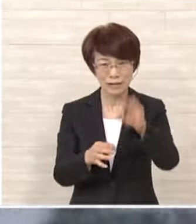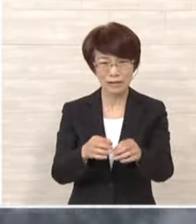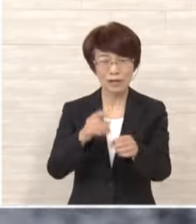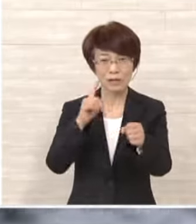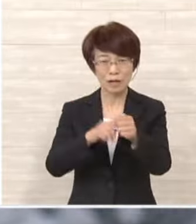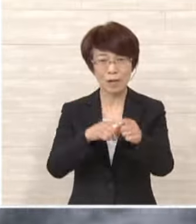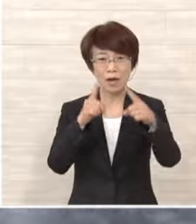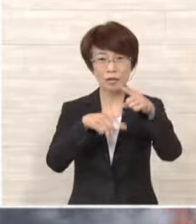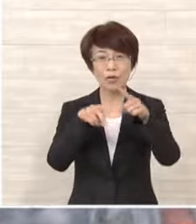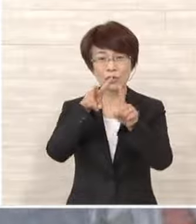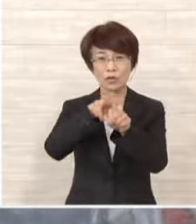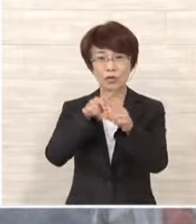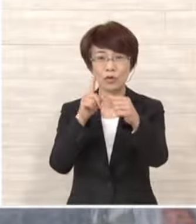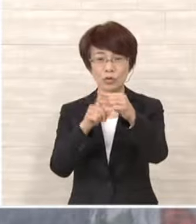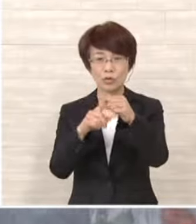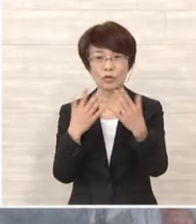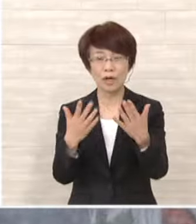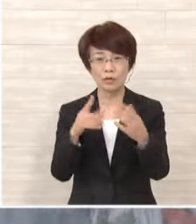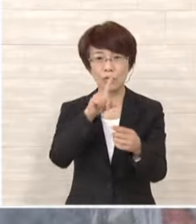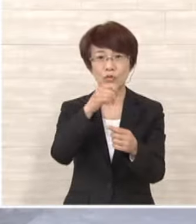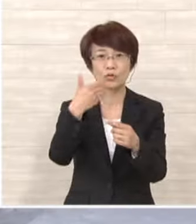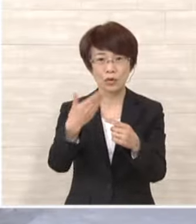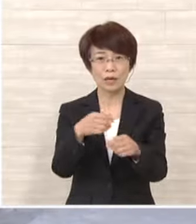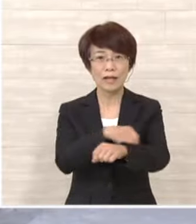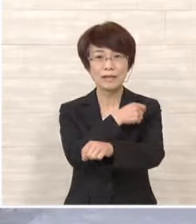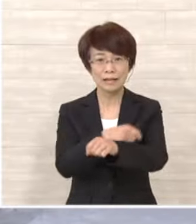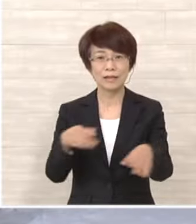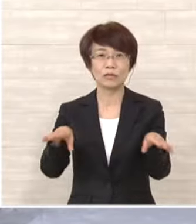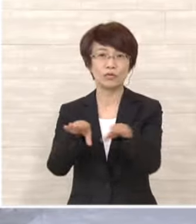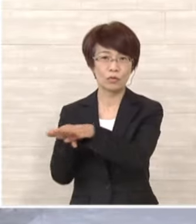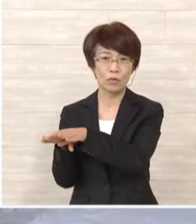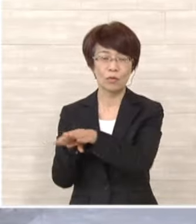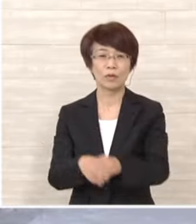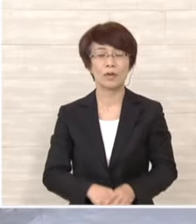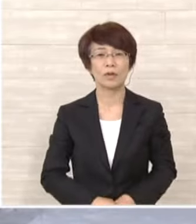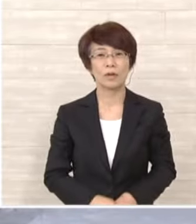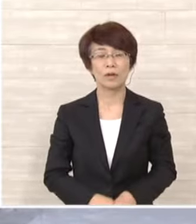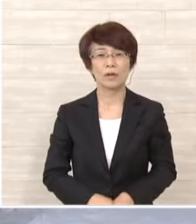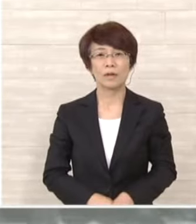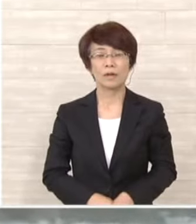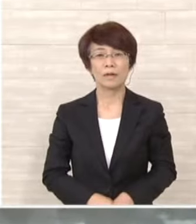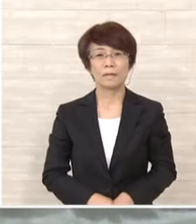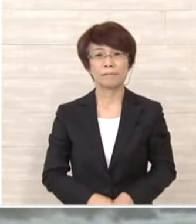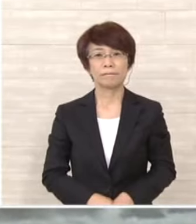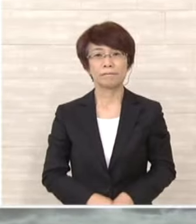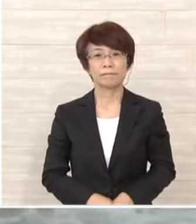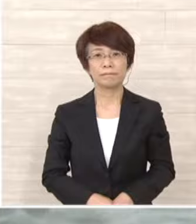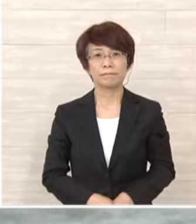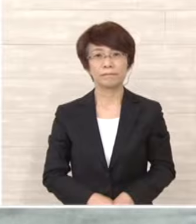ため公立小中学校など19校が臨時休校となっています。